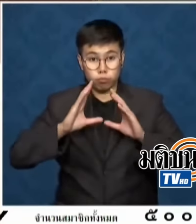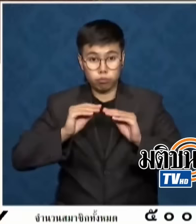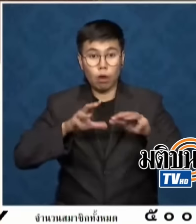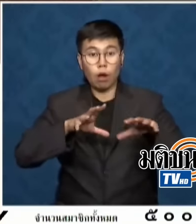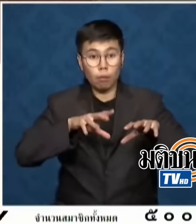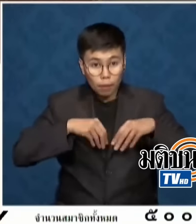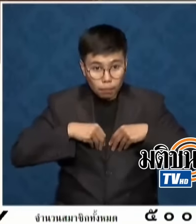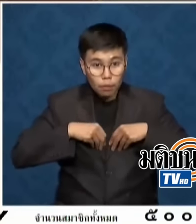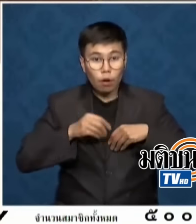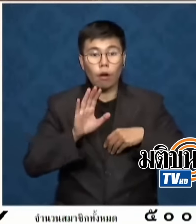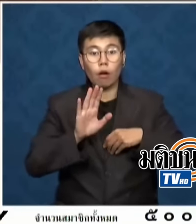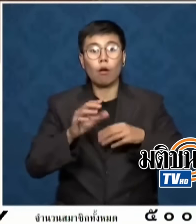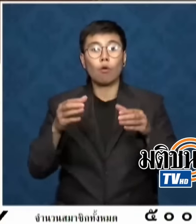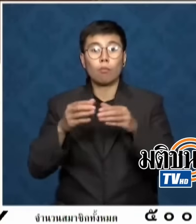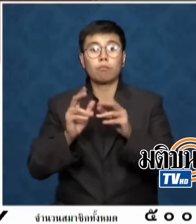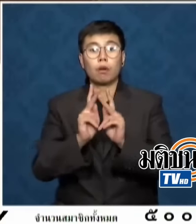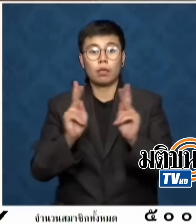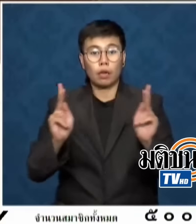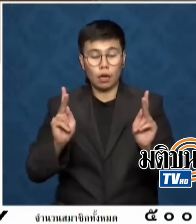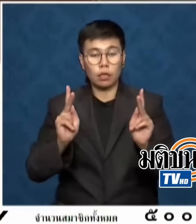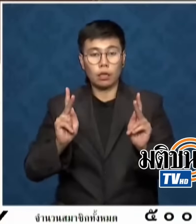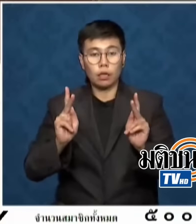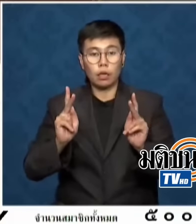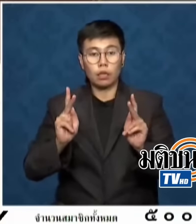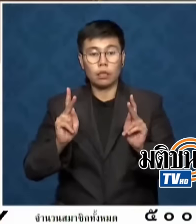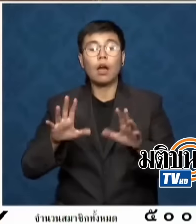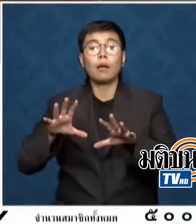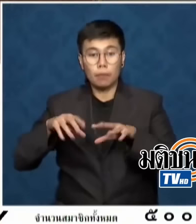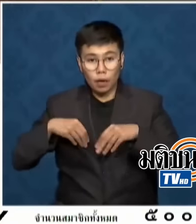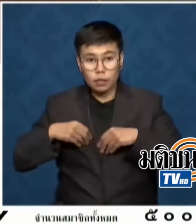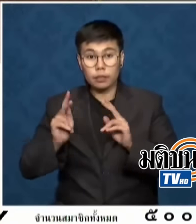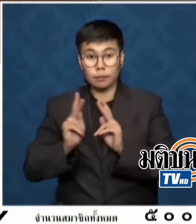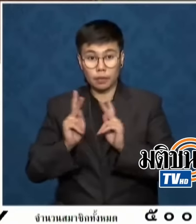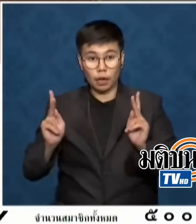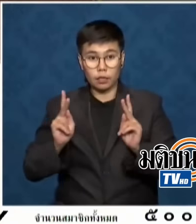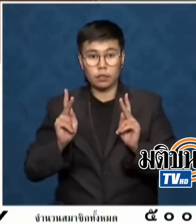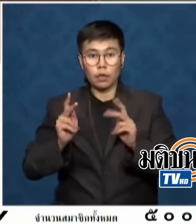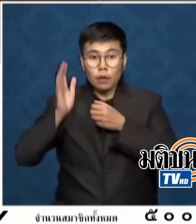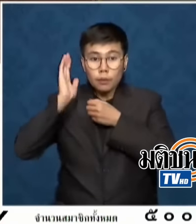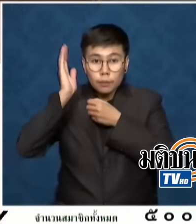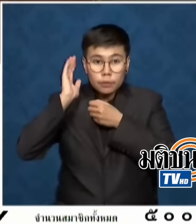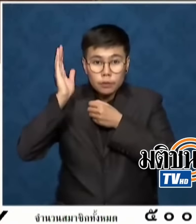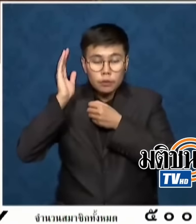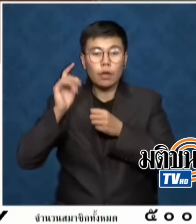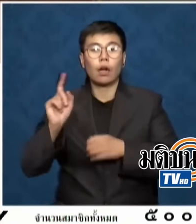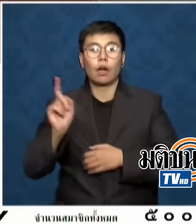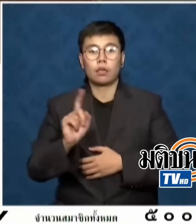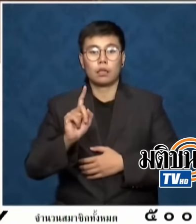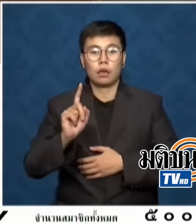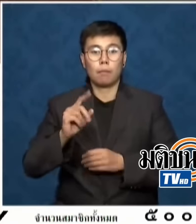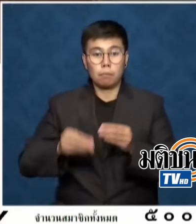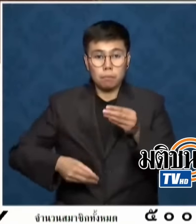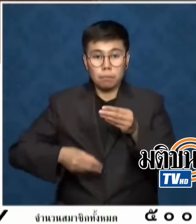ยกับคณะกรรมการหรือเห็นด้วยกับกรรมการที่ขอสงวนความเห็นให้เพิ่มมาตร